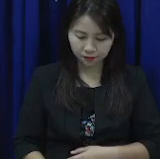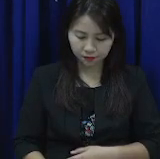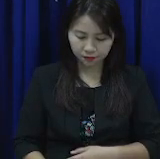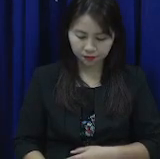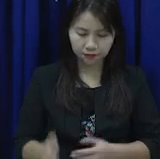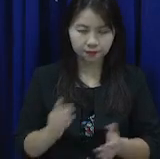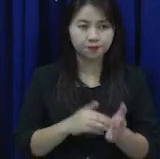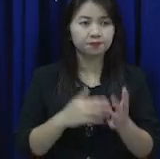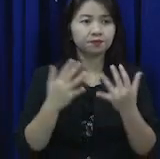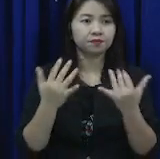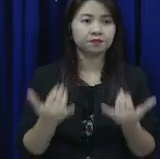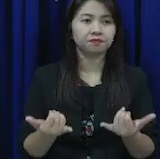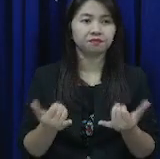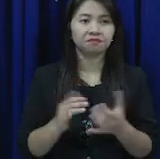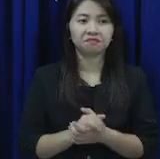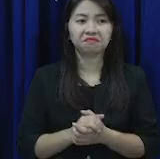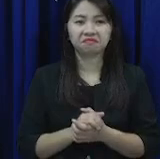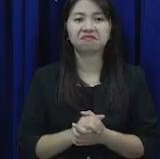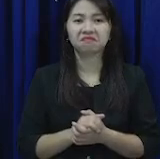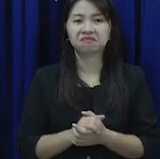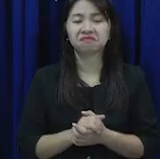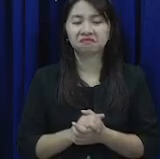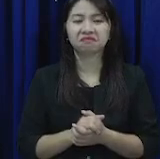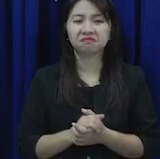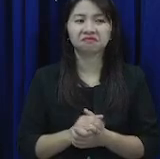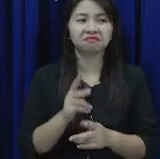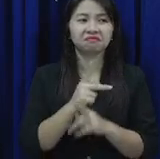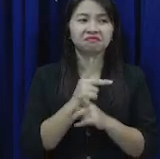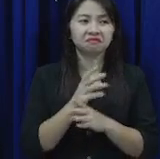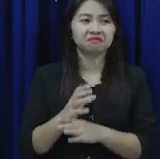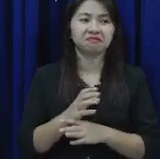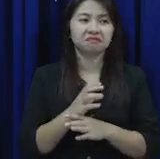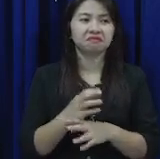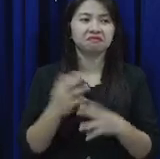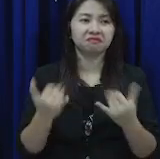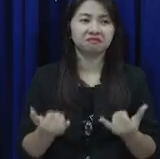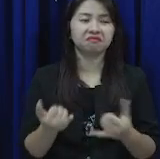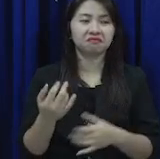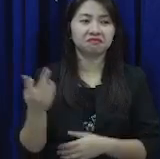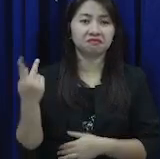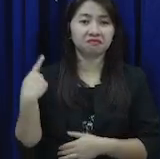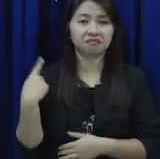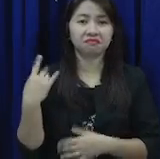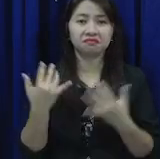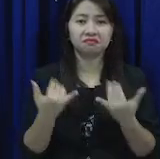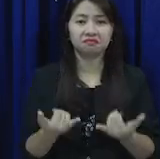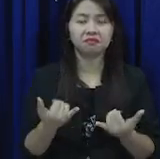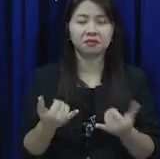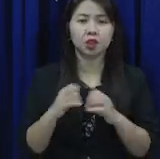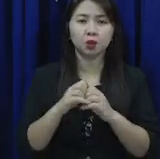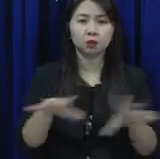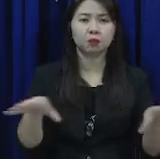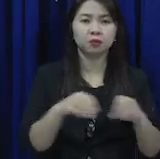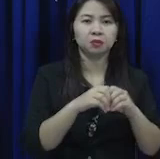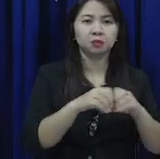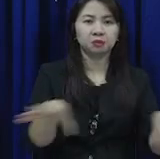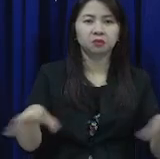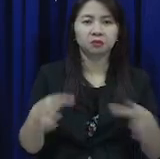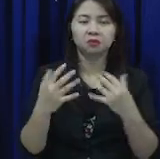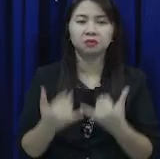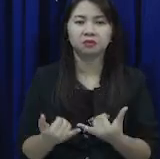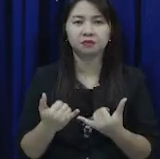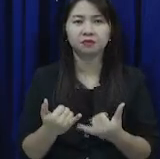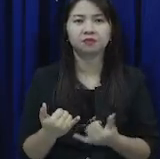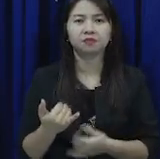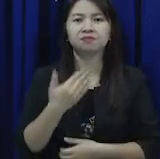ah ibang version ng covid ang meron tayo ngayon Pero ganun na naman normal normal na yon normal na siya wag na kayong kabangan diyan gamot na kasi may